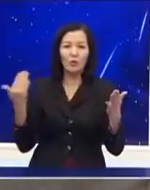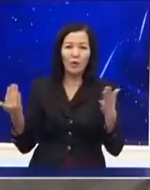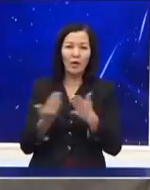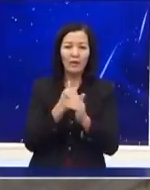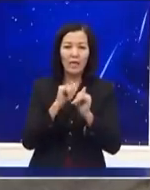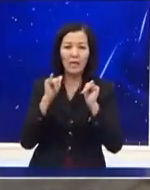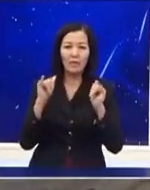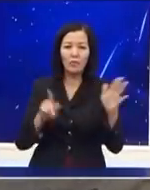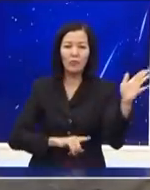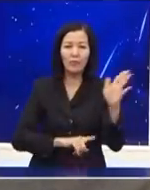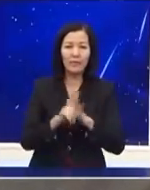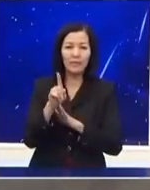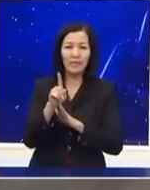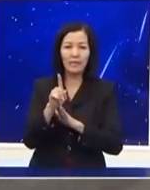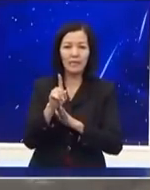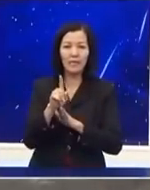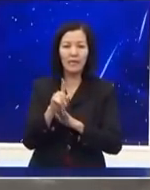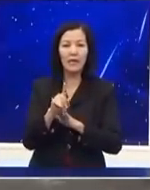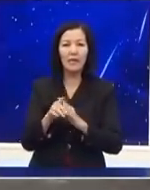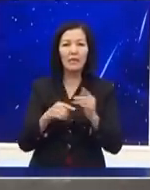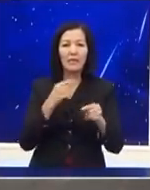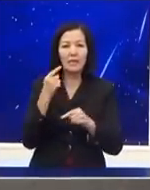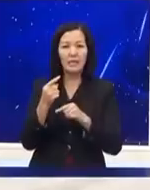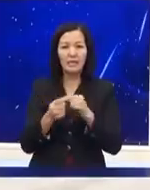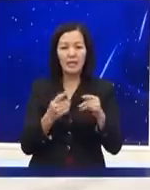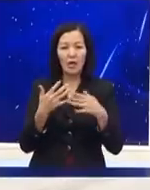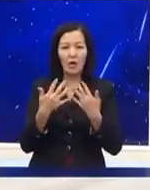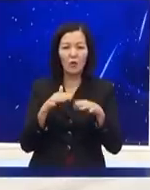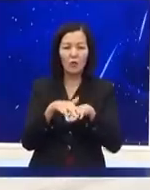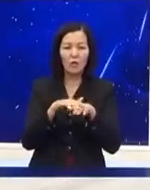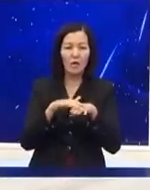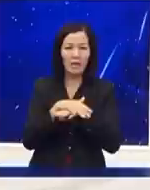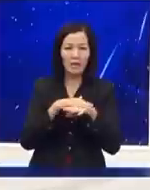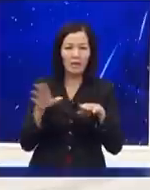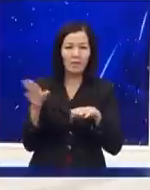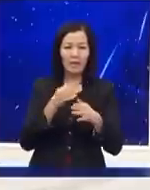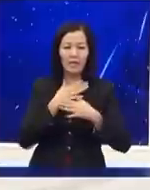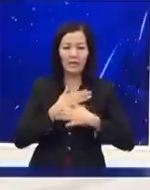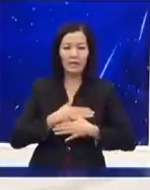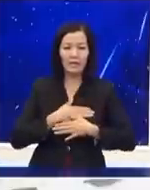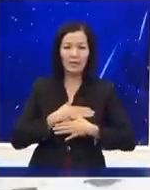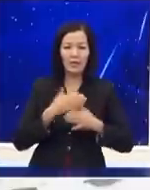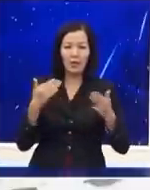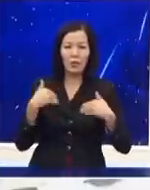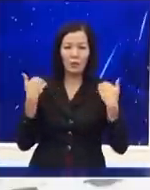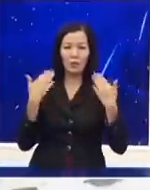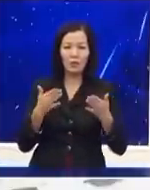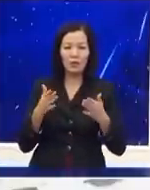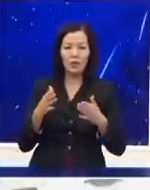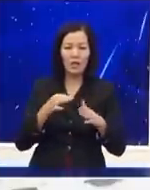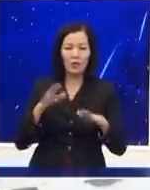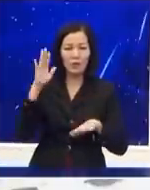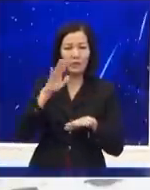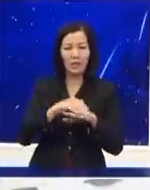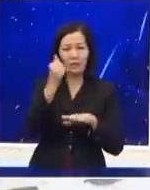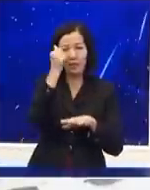дамуда. Өркенде өрісіне бастар ілкімдістерге ауылдағы ағайын дән риза. Келген сайын ақжарма көңілдерін әкімге білдіреді.